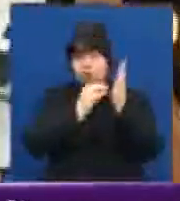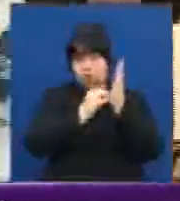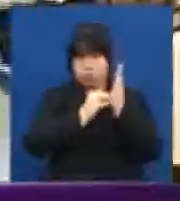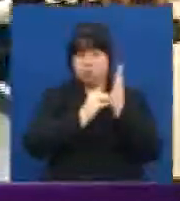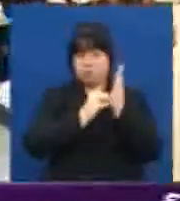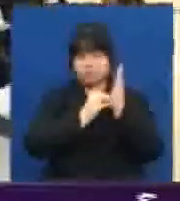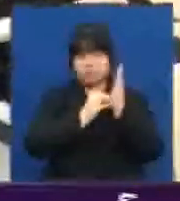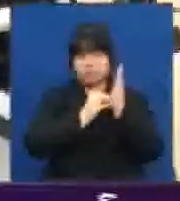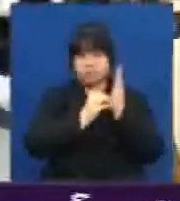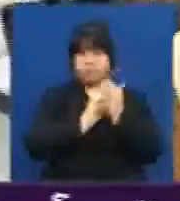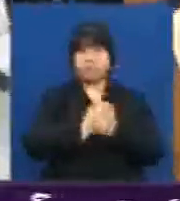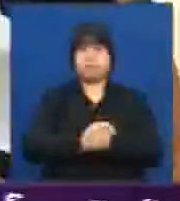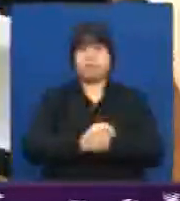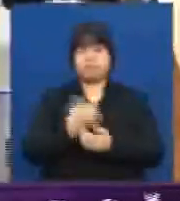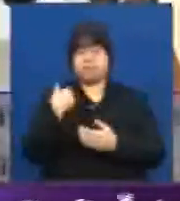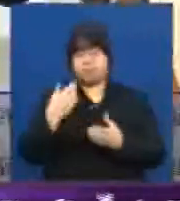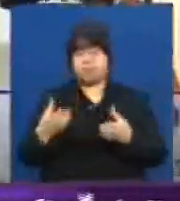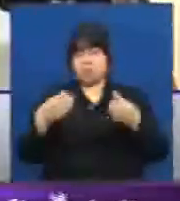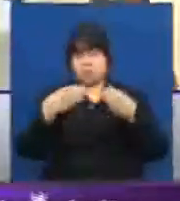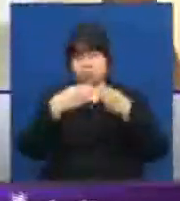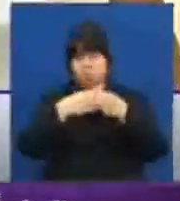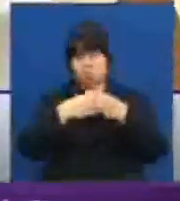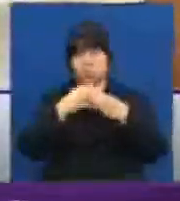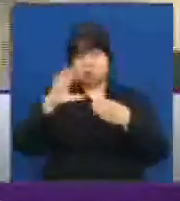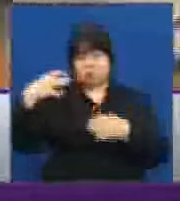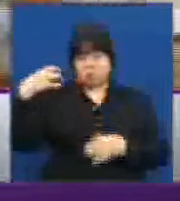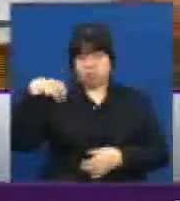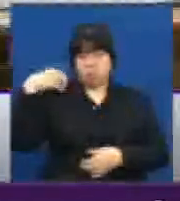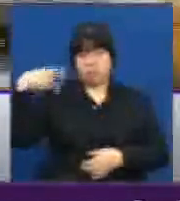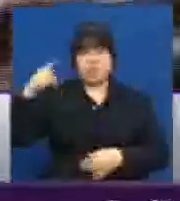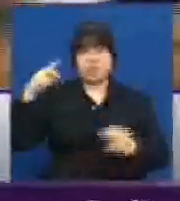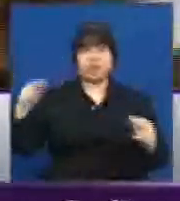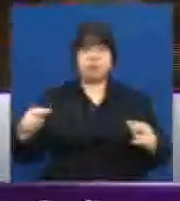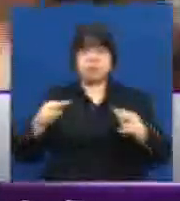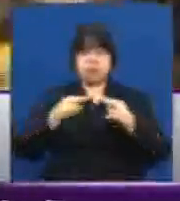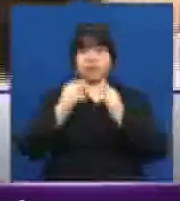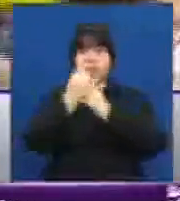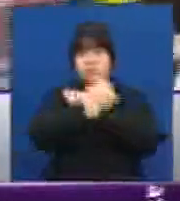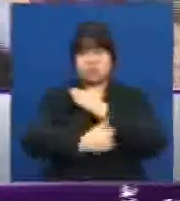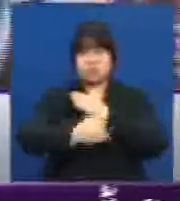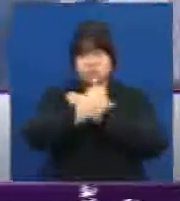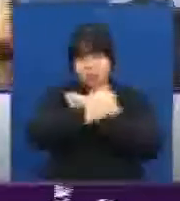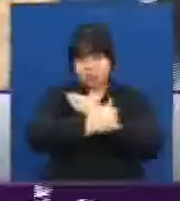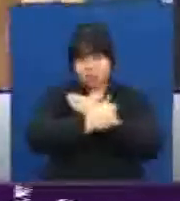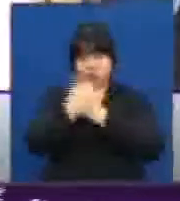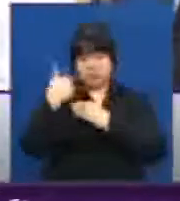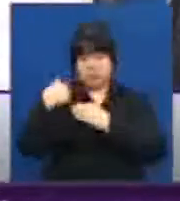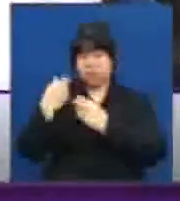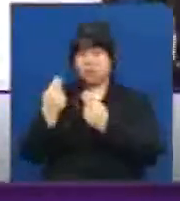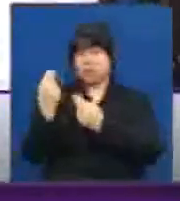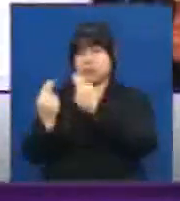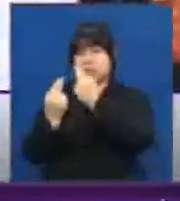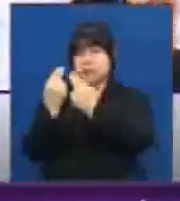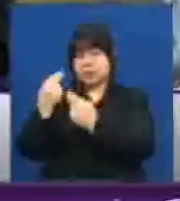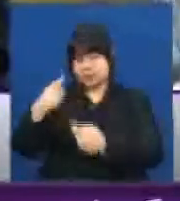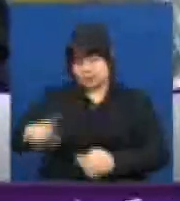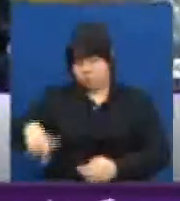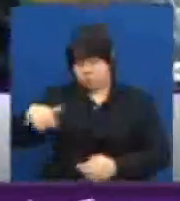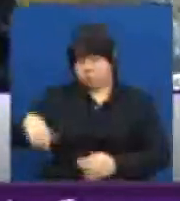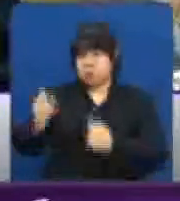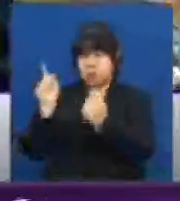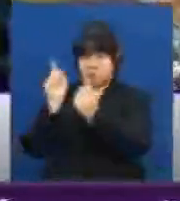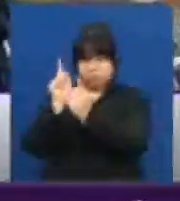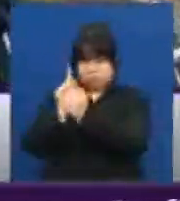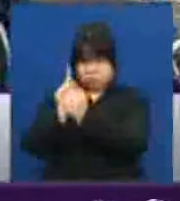เวย์พร้อมคณะของนายสีหศักดิ์พวงเกตุแก้วปลัดกระทรวงการต่างประเทศที่ได้เดินทางไปเยือนกัมพูชาอย่างเป็นทางการ